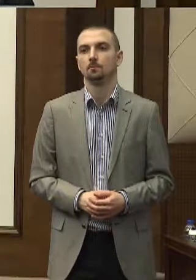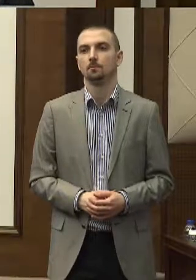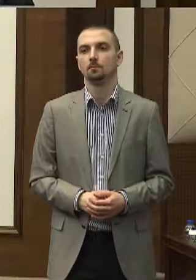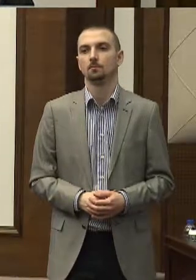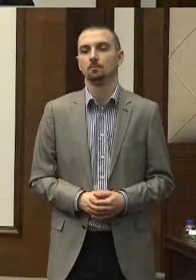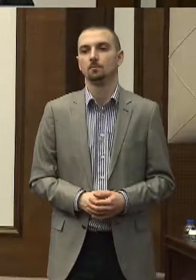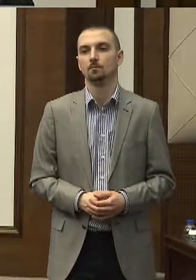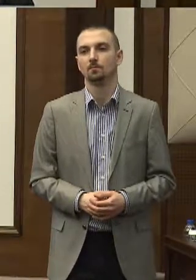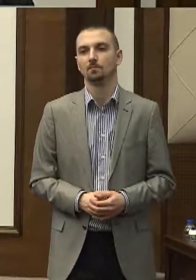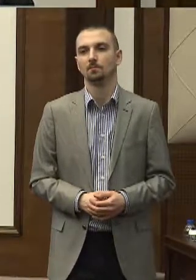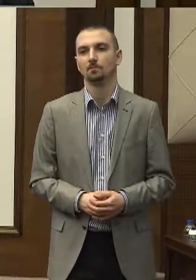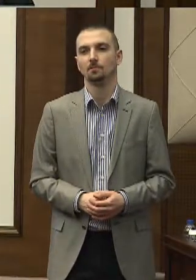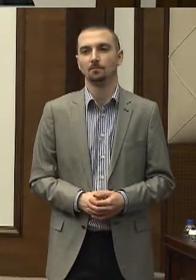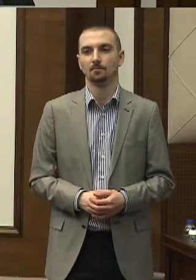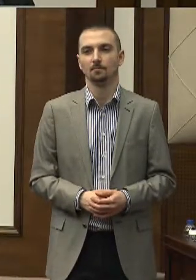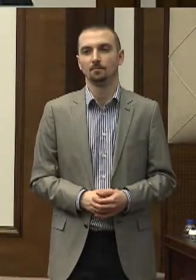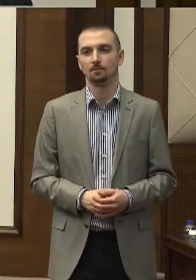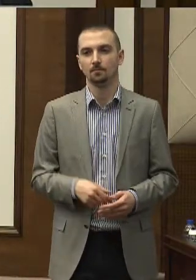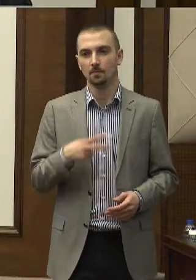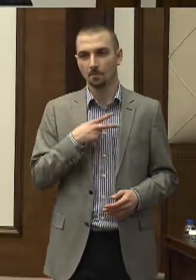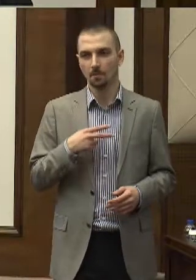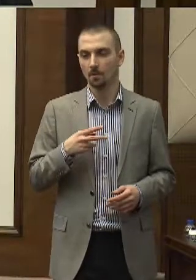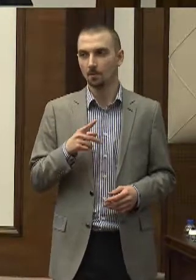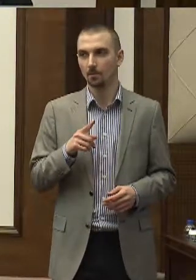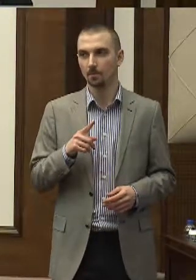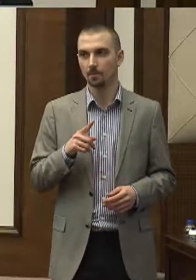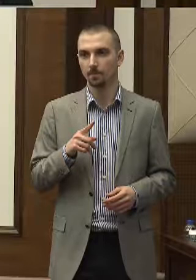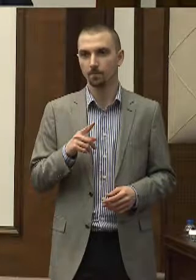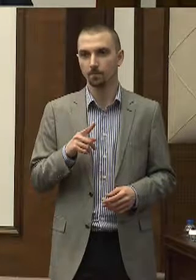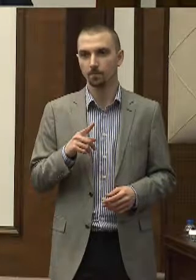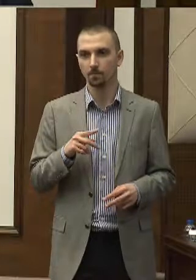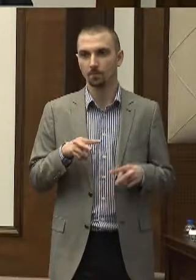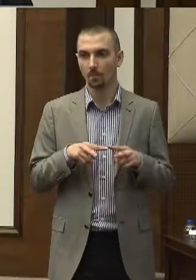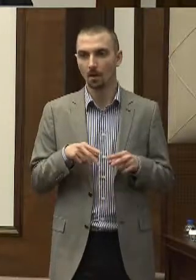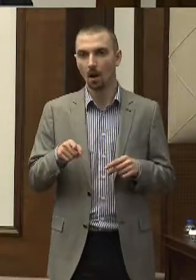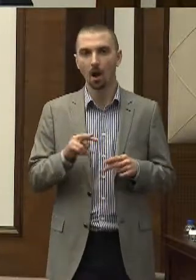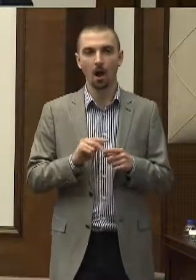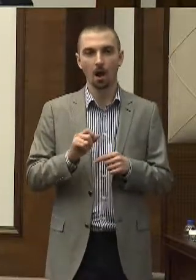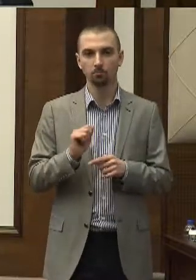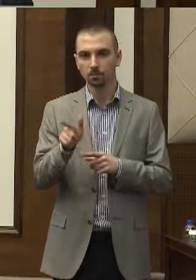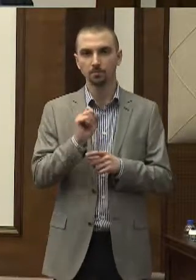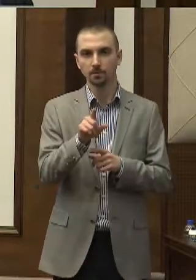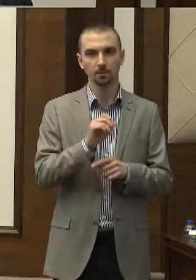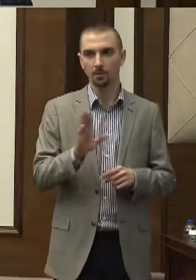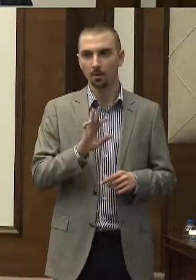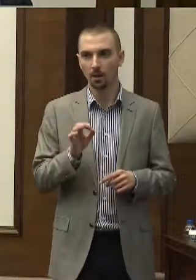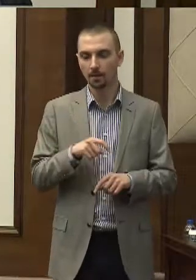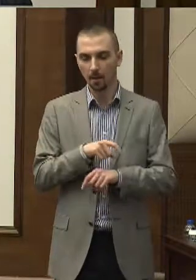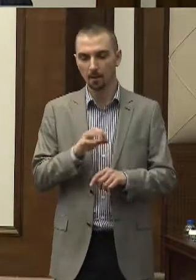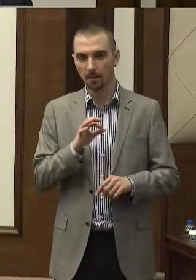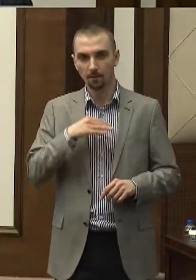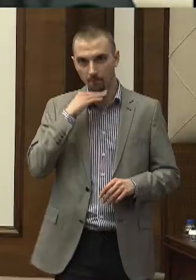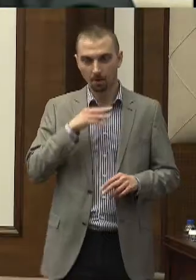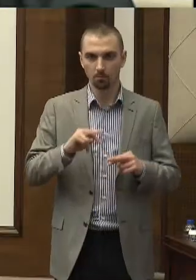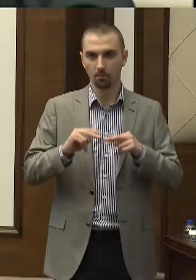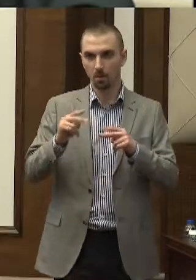Bunda da bir söz almak istiyorum. Daha önce yine belediye meclisinde... Sadece bunlar yalnız atama değil. Tamamı dolu dolu kadrolar.